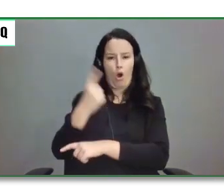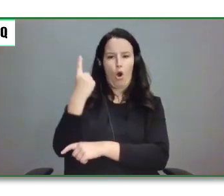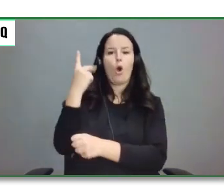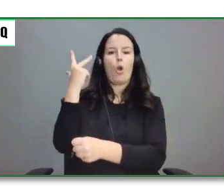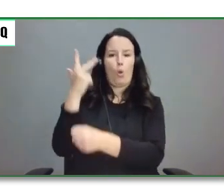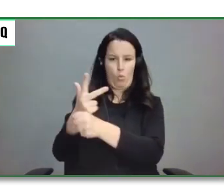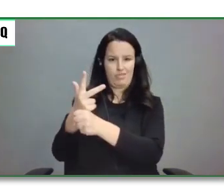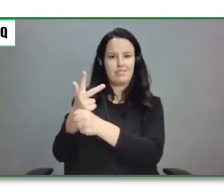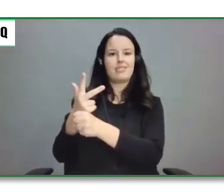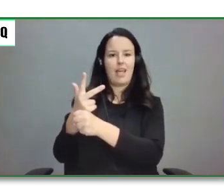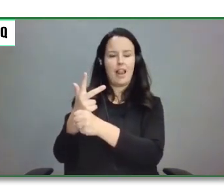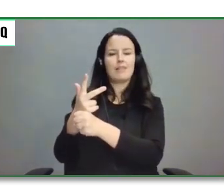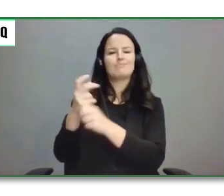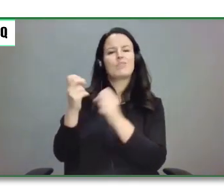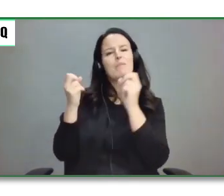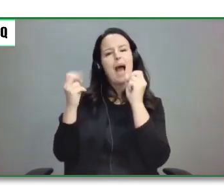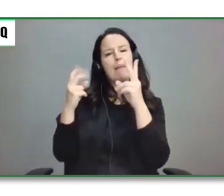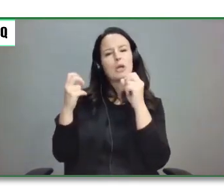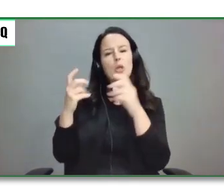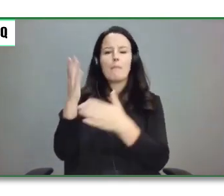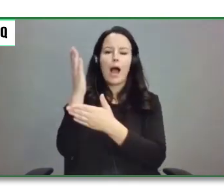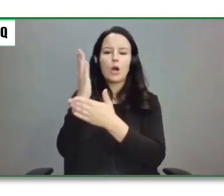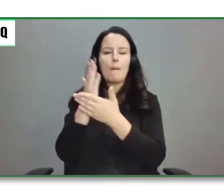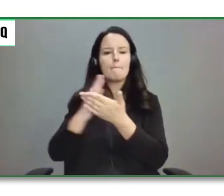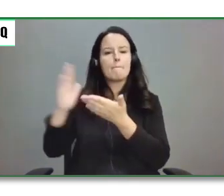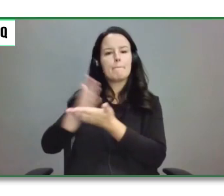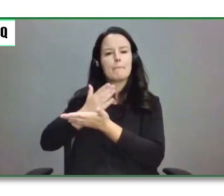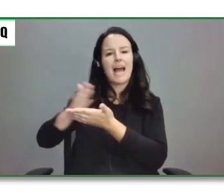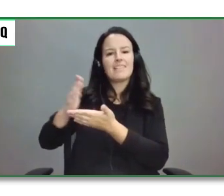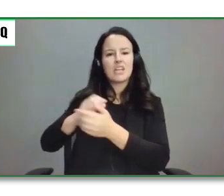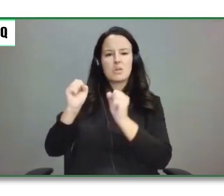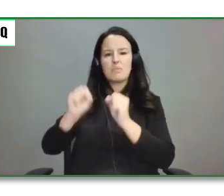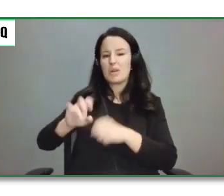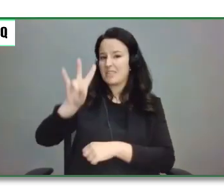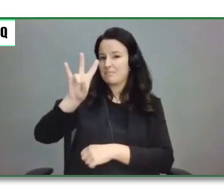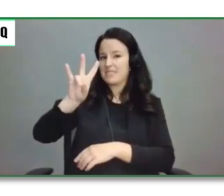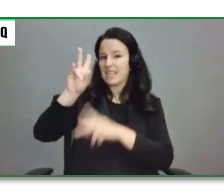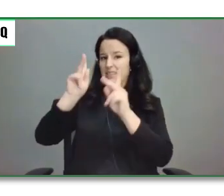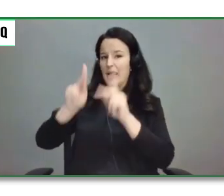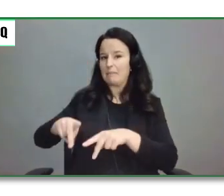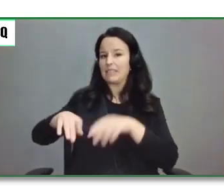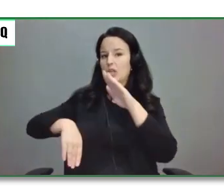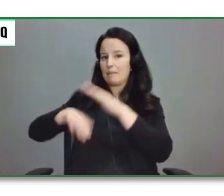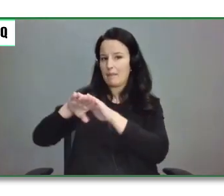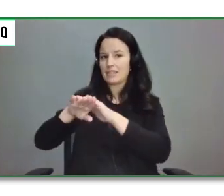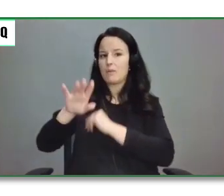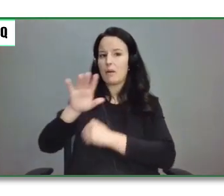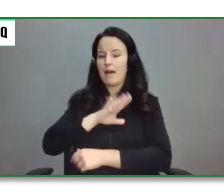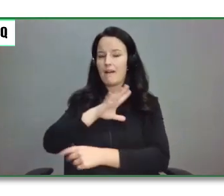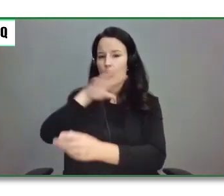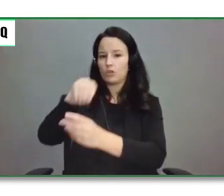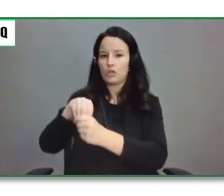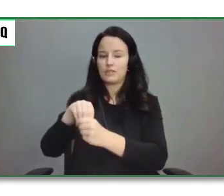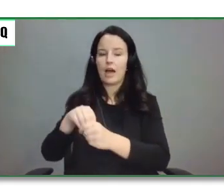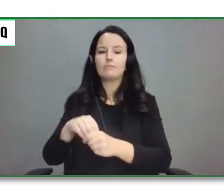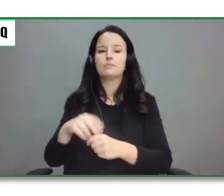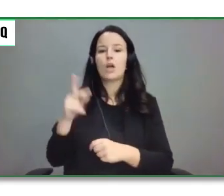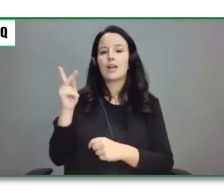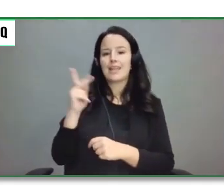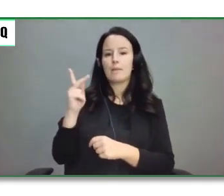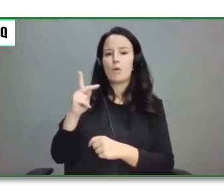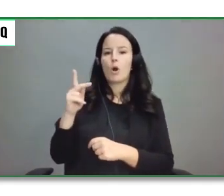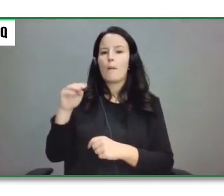s'agit d'un appartement en copropriété qui peut accueillir jusqu'à 7 personnes. Le Canmore Rotary House est la